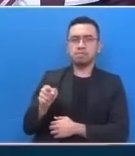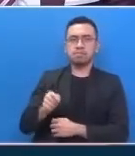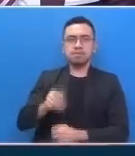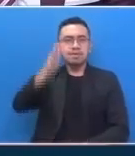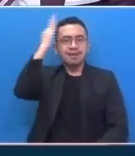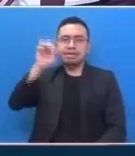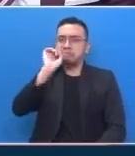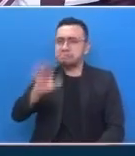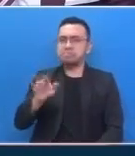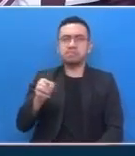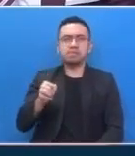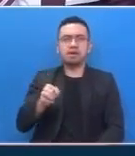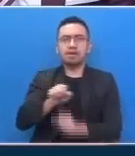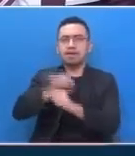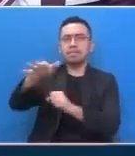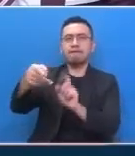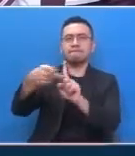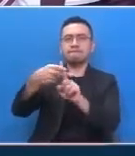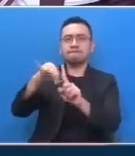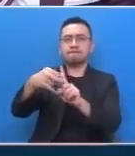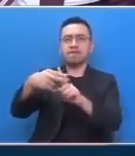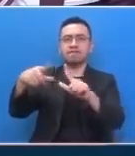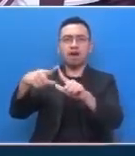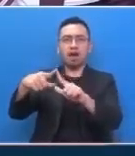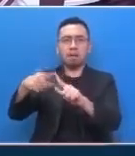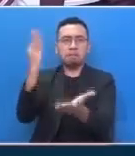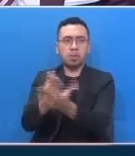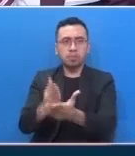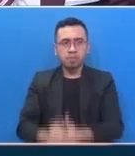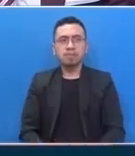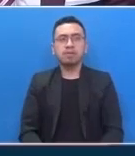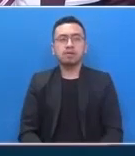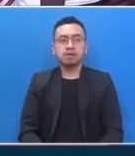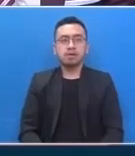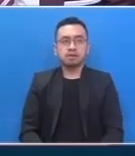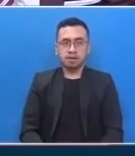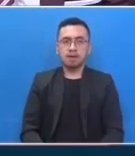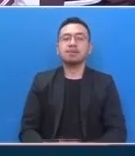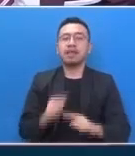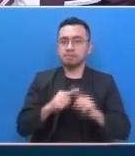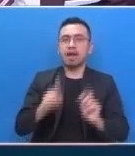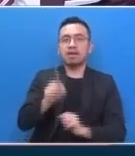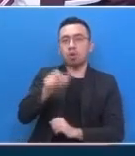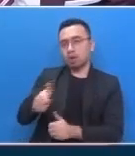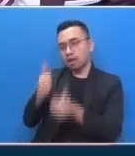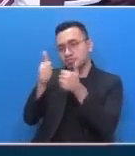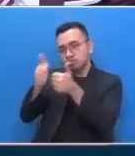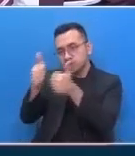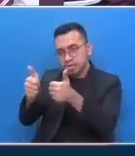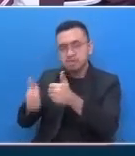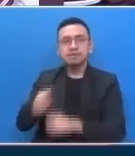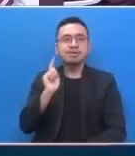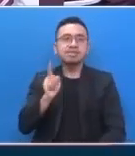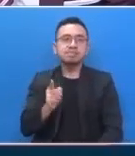juga banyak dipuji eh konsistenu ya Misalnya terhadap